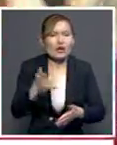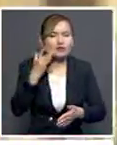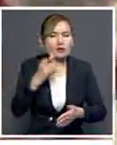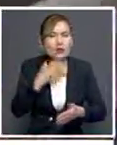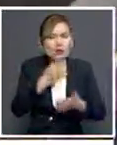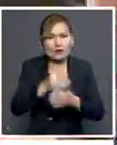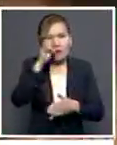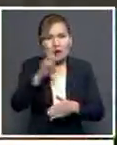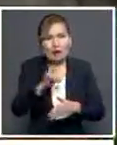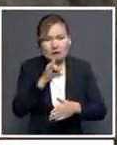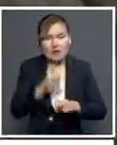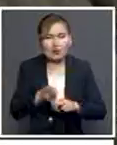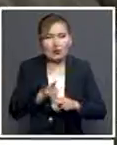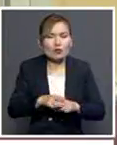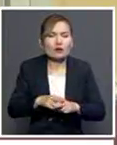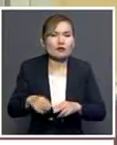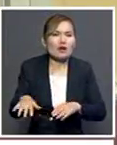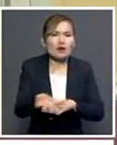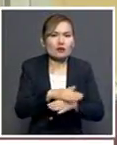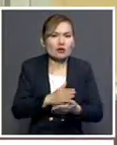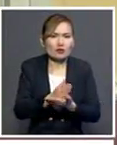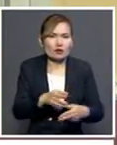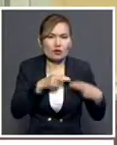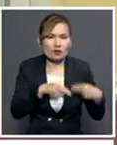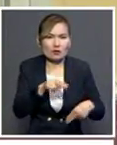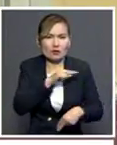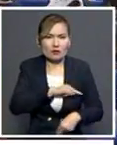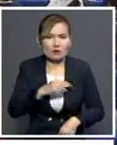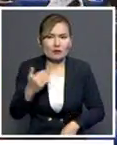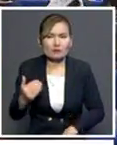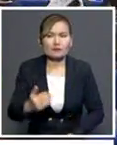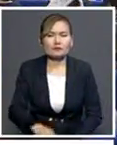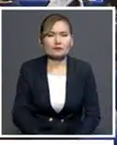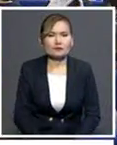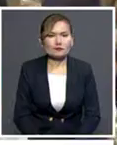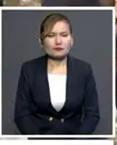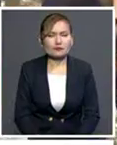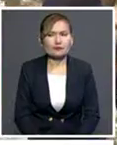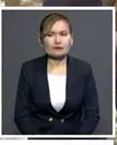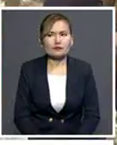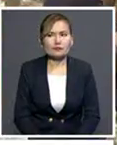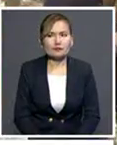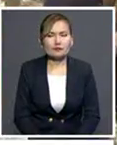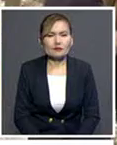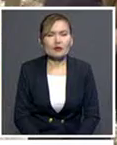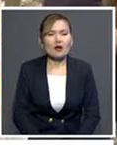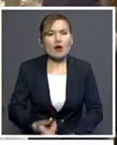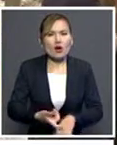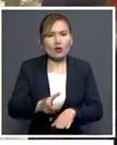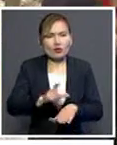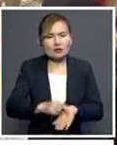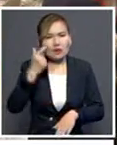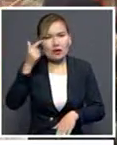деп топтастырған еңбектерінің зиялы қауымы әлі күнге дейін зерттеп келеді. Көкірегі ояу, өзі